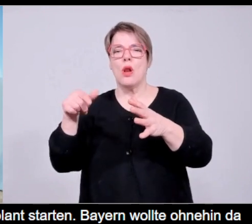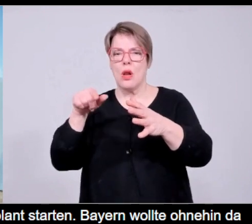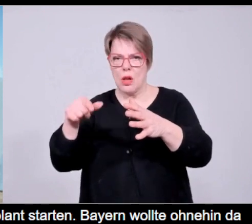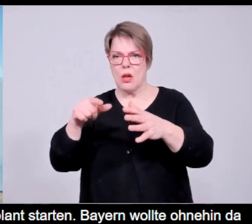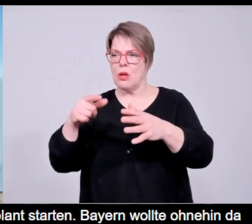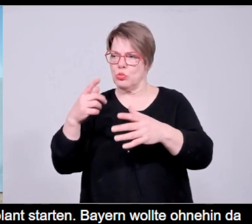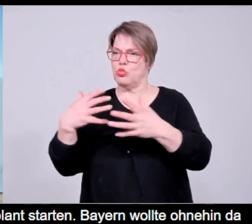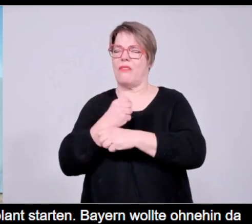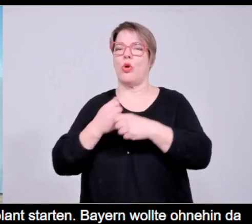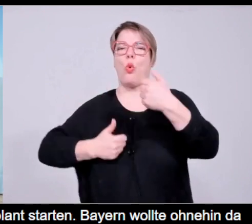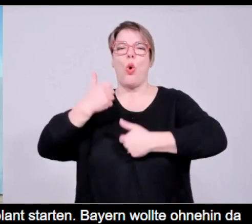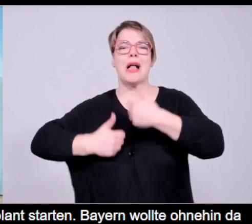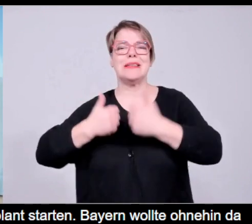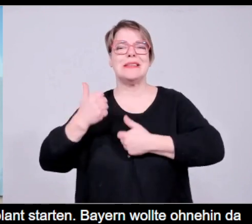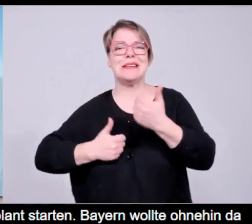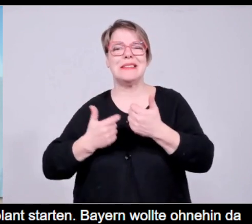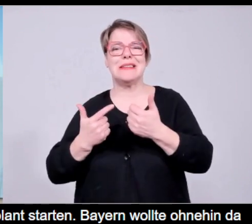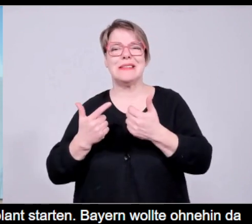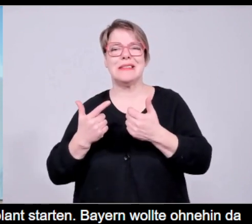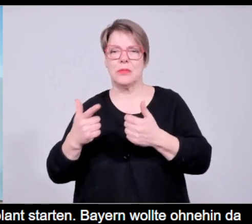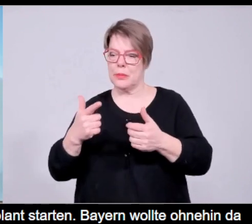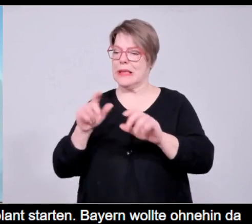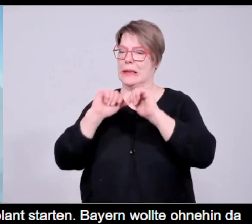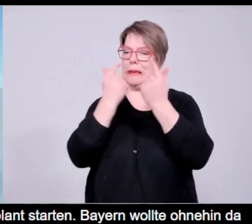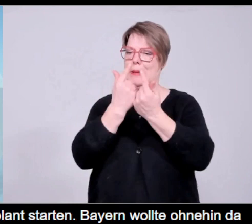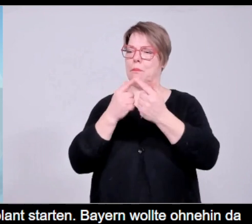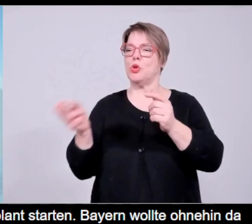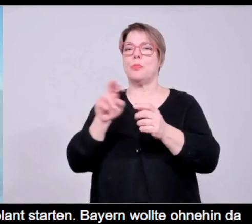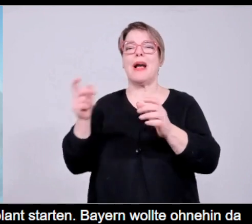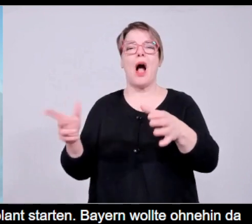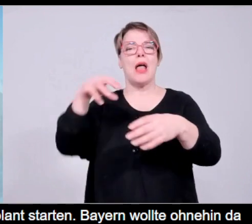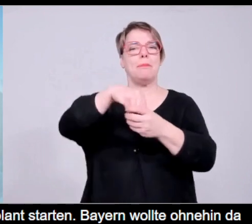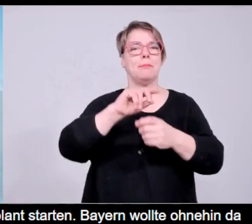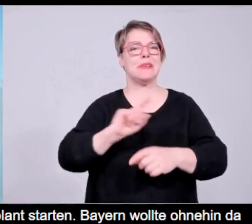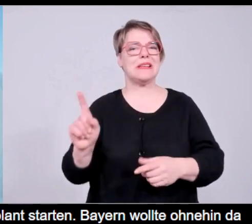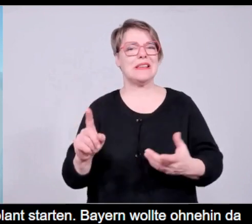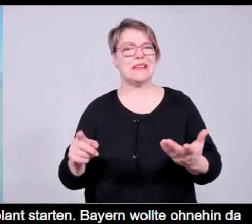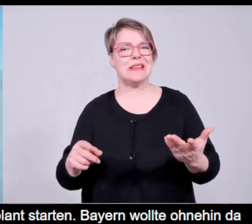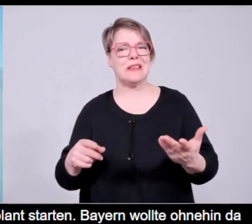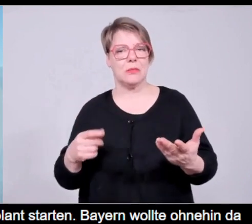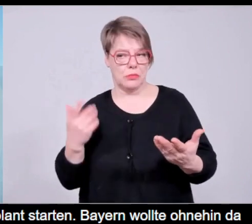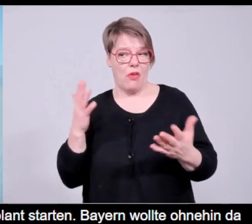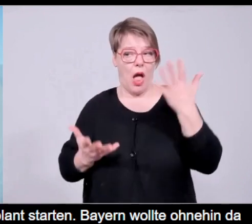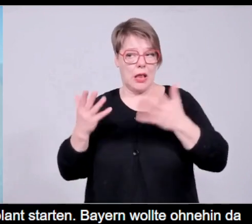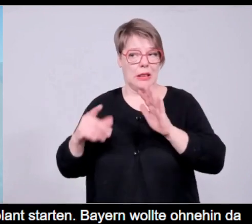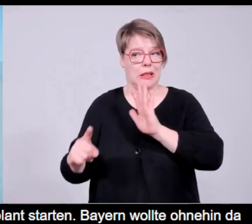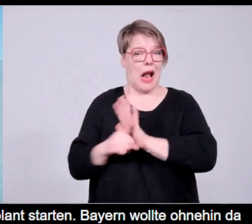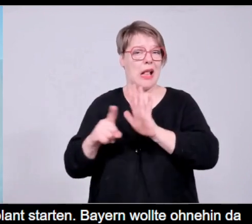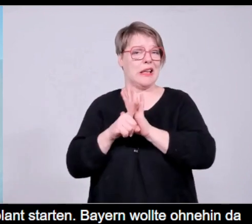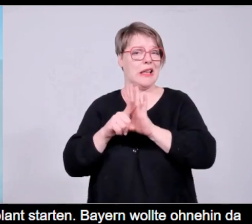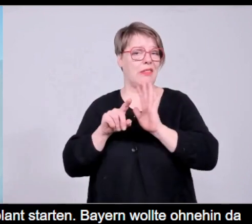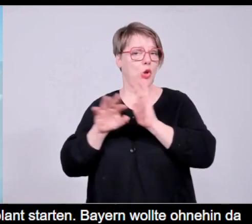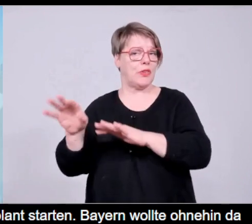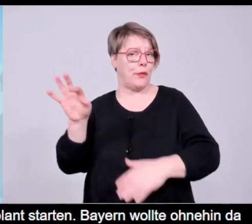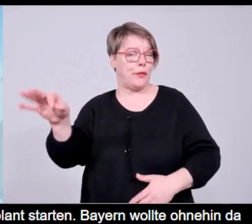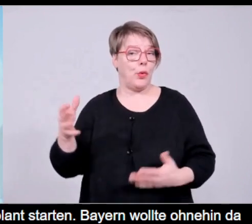Vielleicht zuerst zu Ihrer Frage noch einmal, Herr von Löwis. Also genau aus dem Grund, weil der Bund nicht zuverlässig ist. Wenn sich